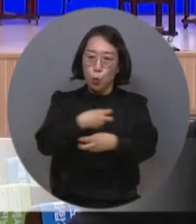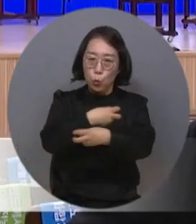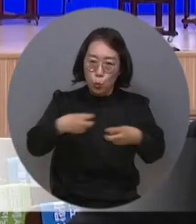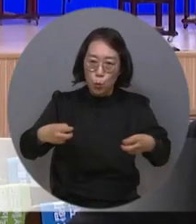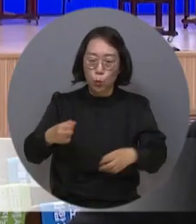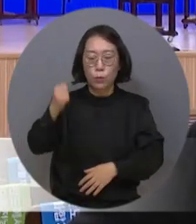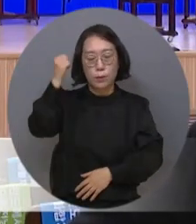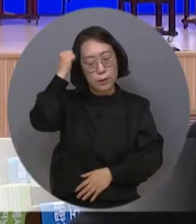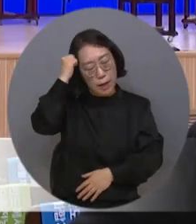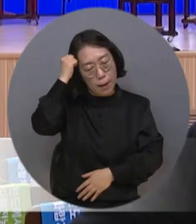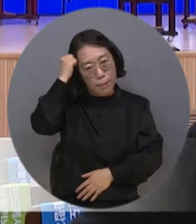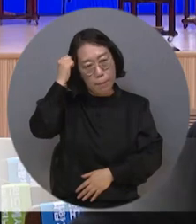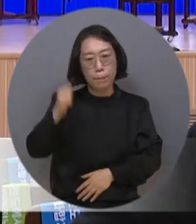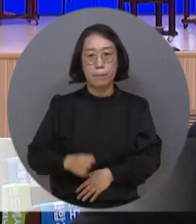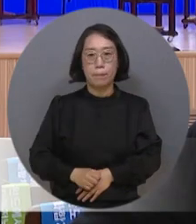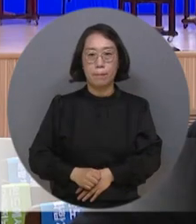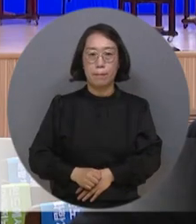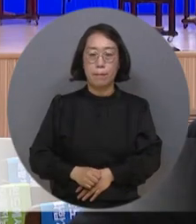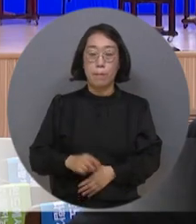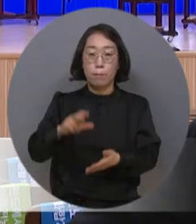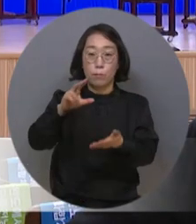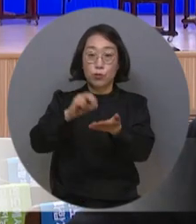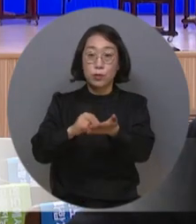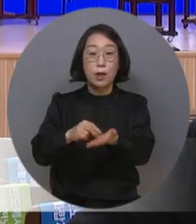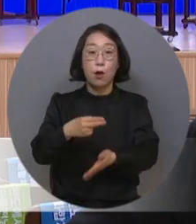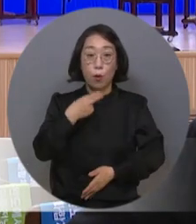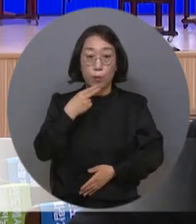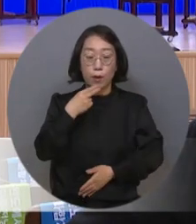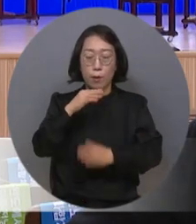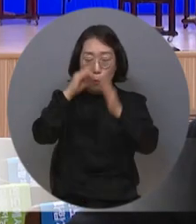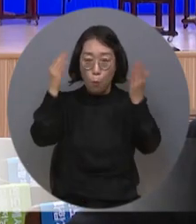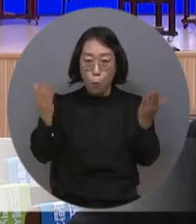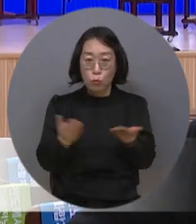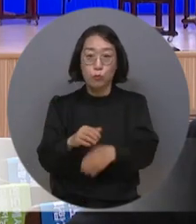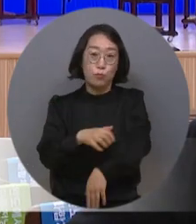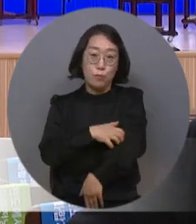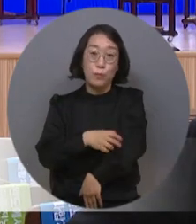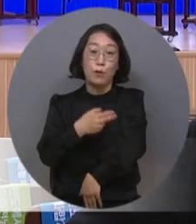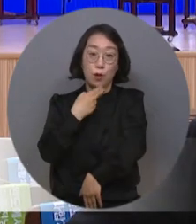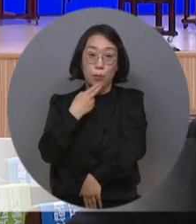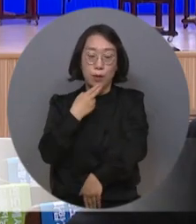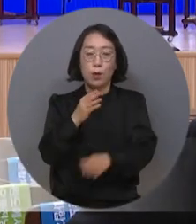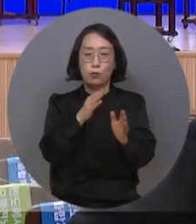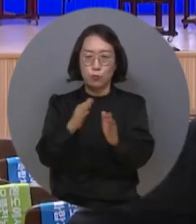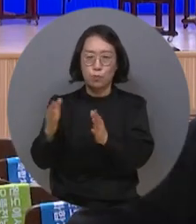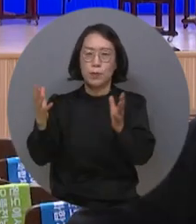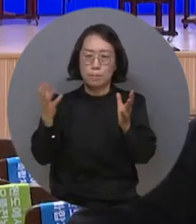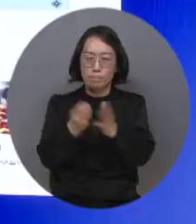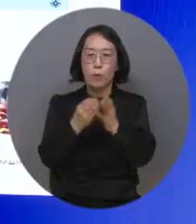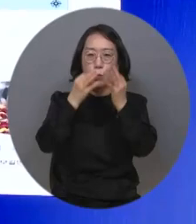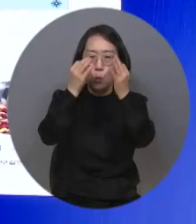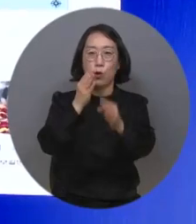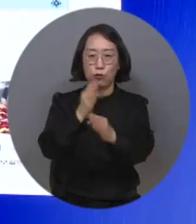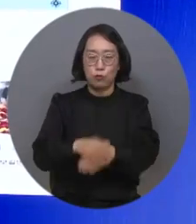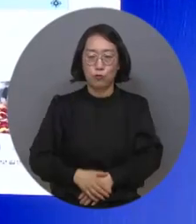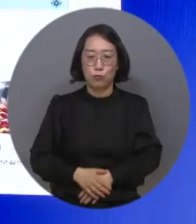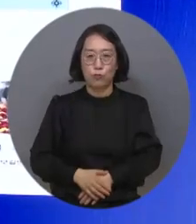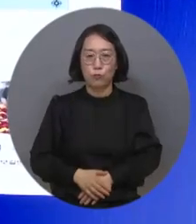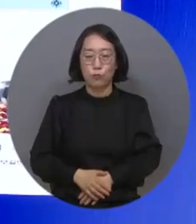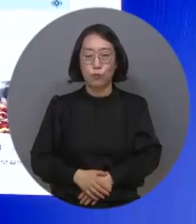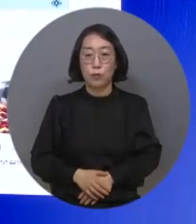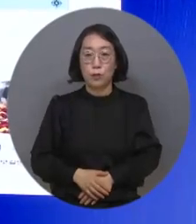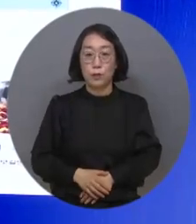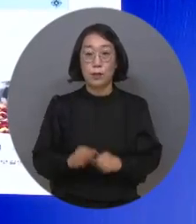교통편이라든지 그리고 숙박시설 이와 같이 모든 게 불편함이 없도록 준비의 만전을 기하고 있습니다. 제62회